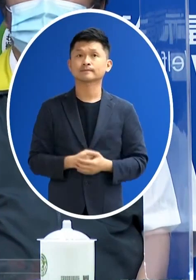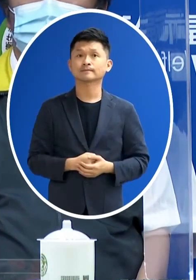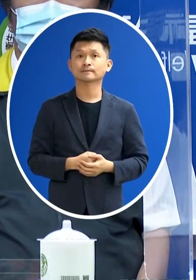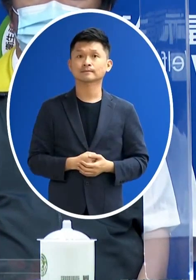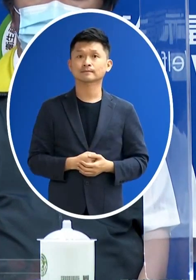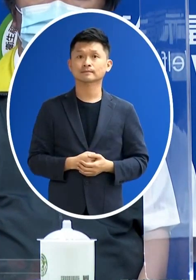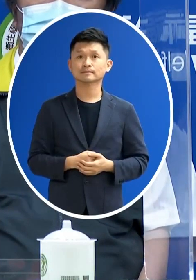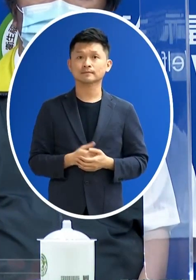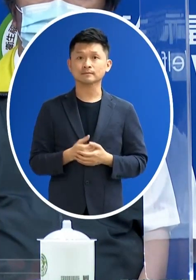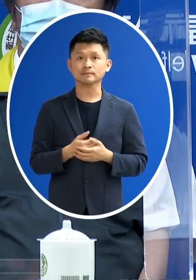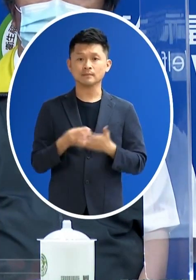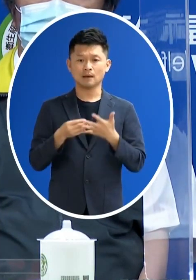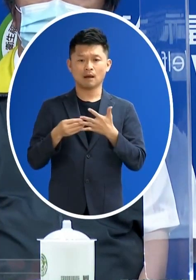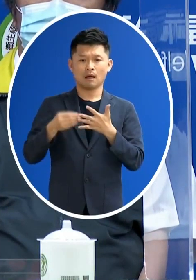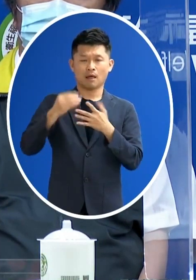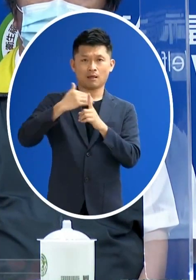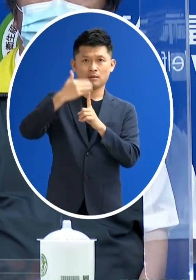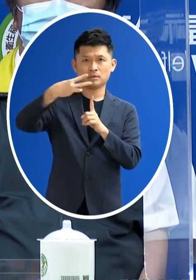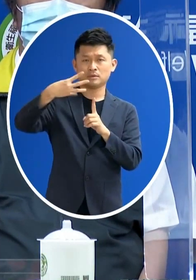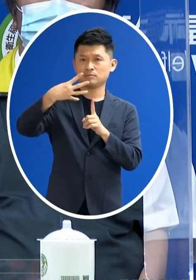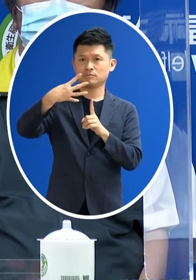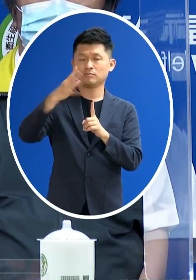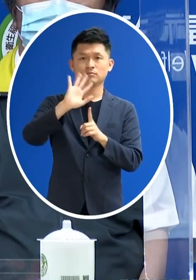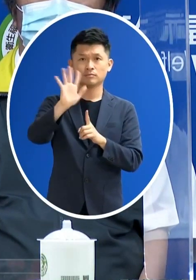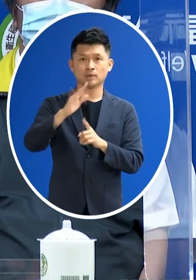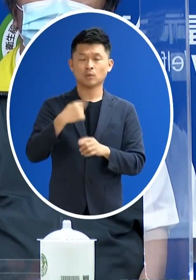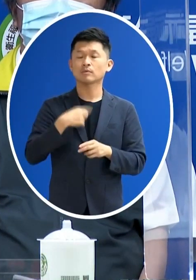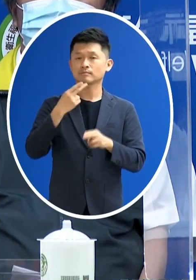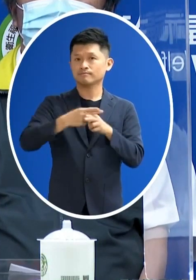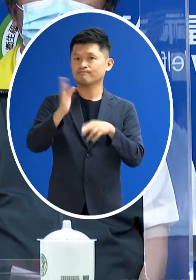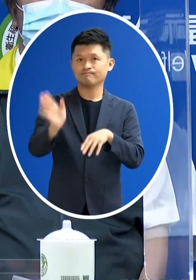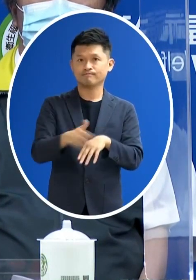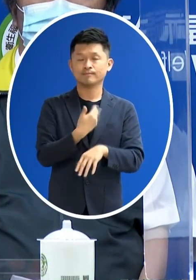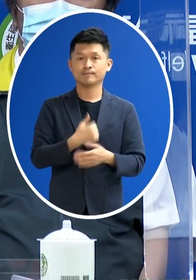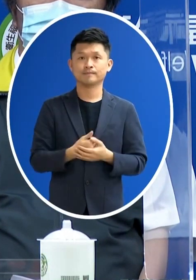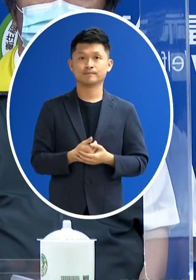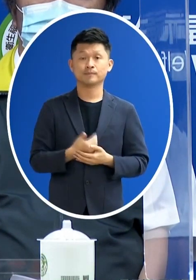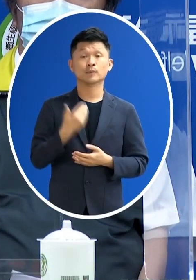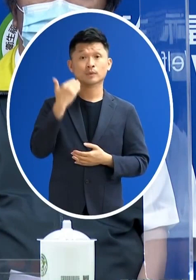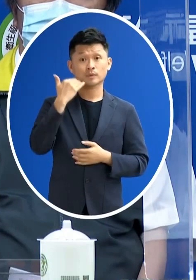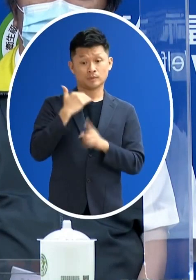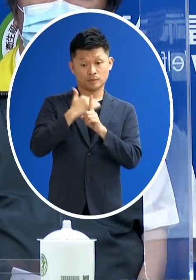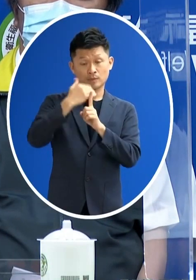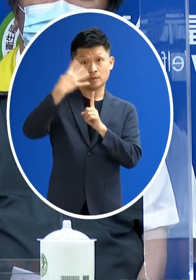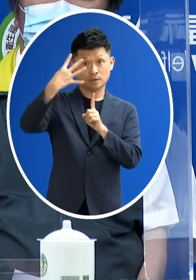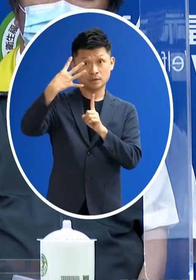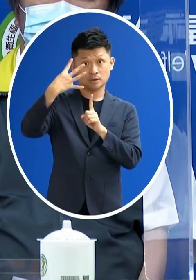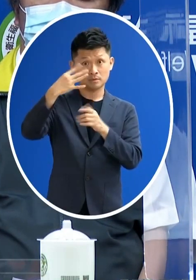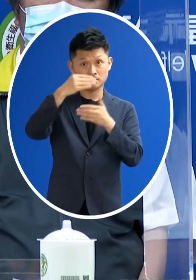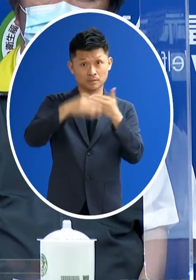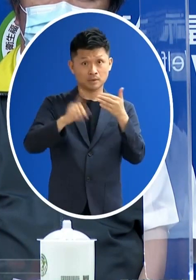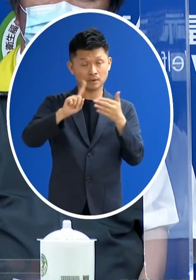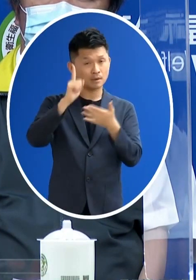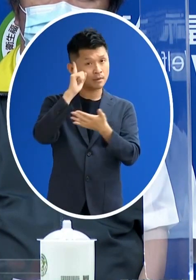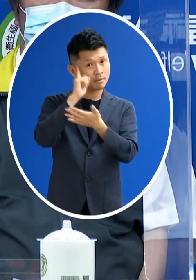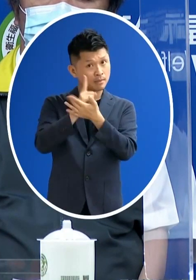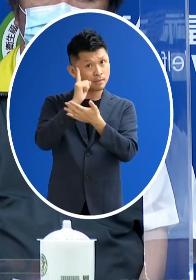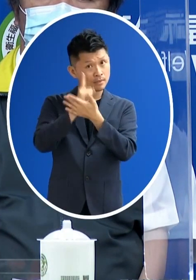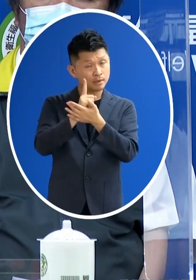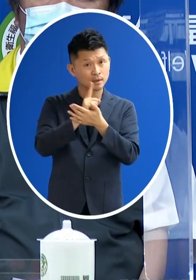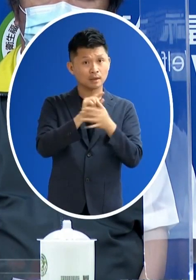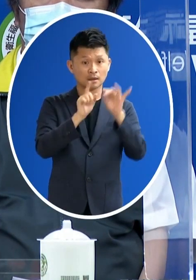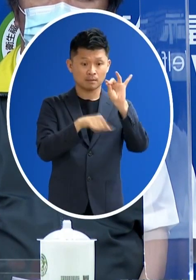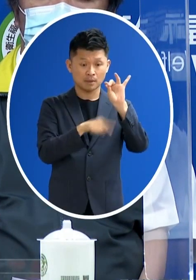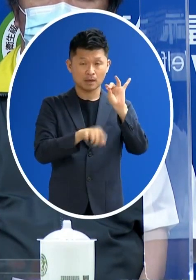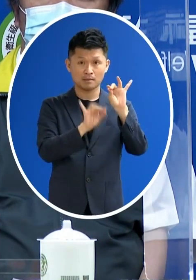它升到第四级，而我也相信我们不会到那里。那第四级的标准除了每天平均100个人之外，那另